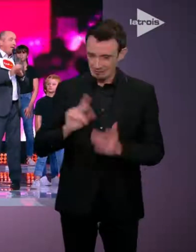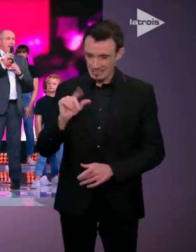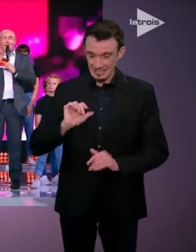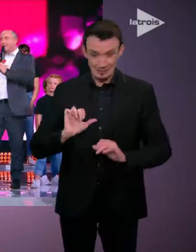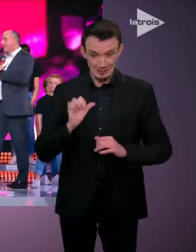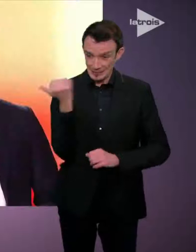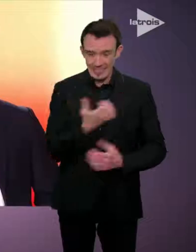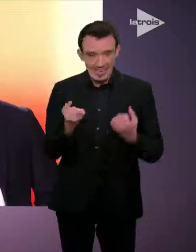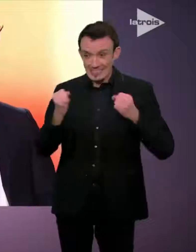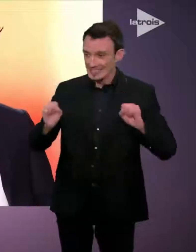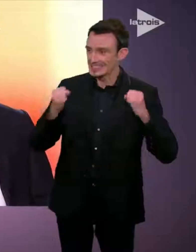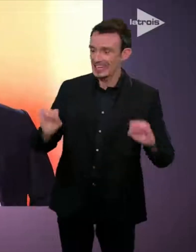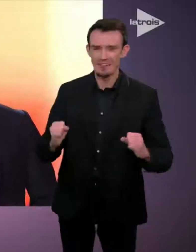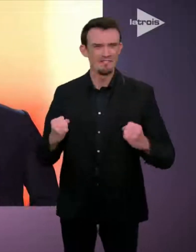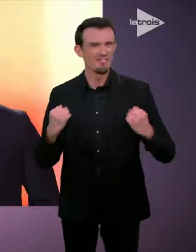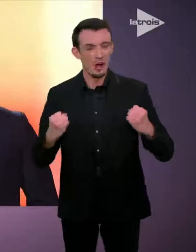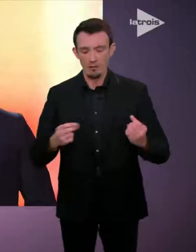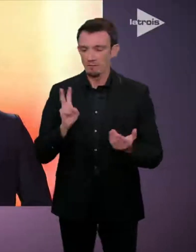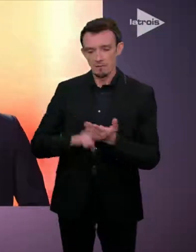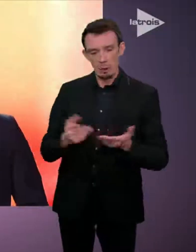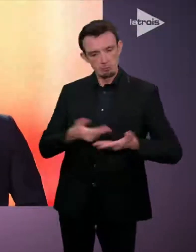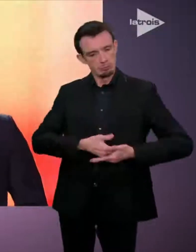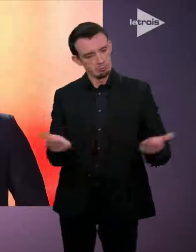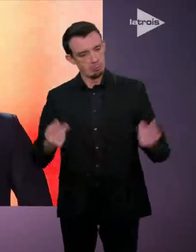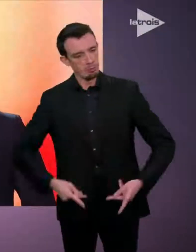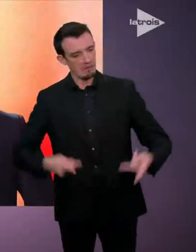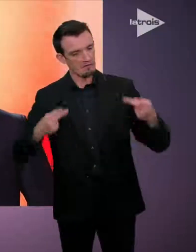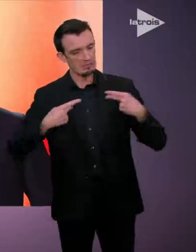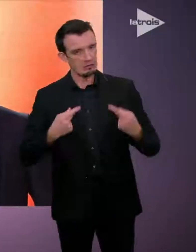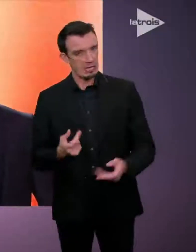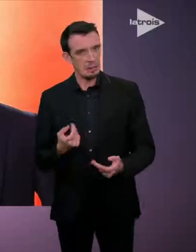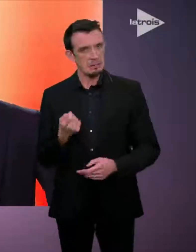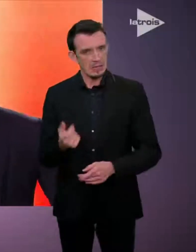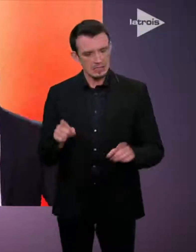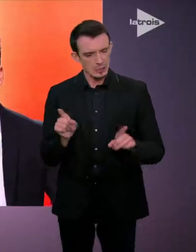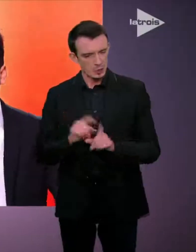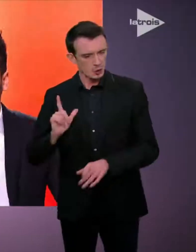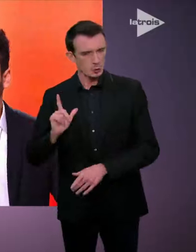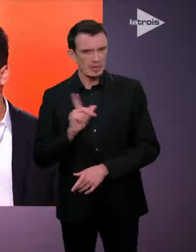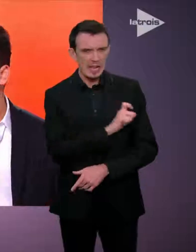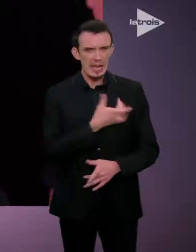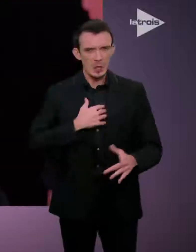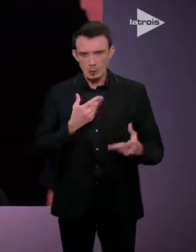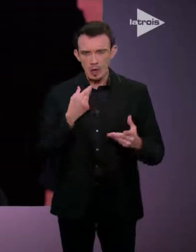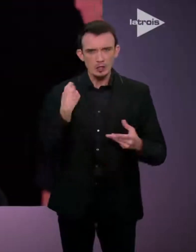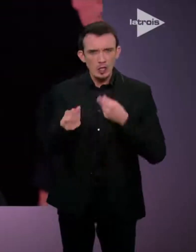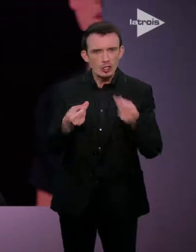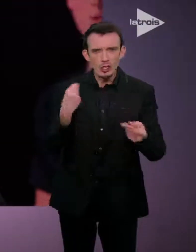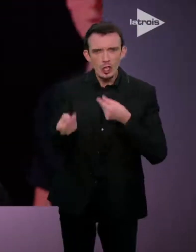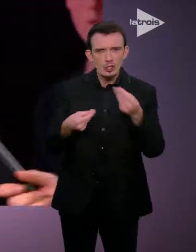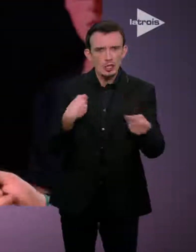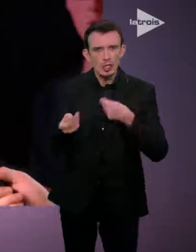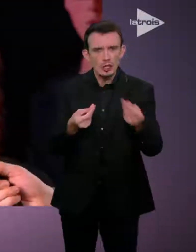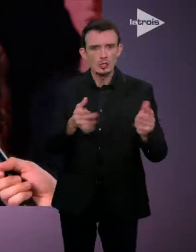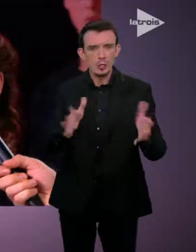un travail de pro. C'était exceptionnel. Vraiment. Et Gwenaëlle, est-ce que tu peux nous dire comment on dit en langage des signes donner, faites des dons. Donnez, donnez-nous.